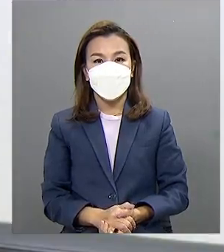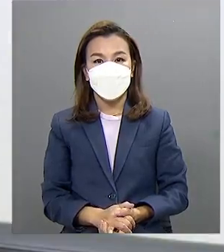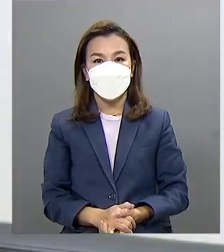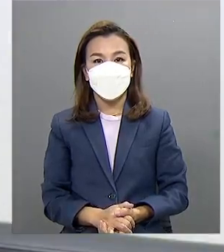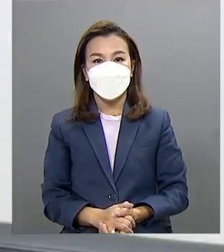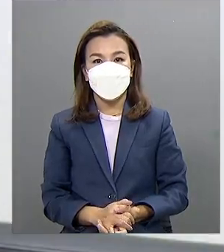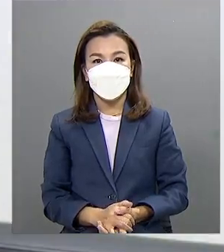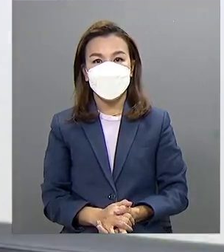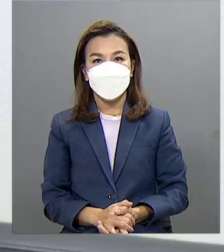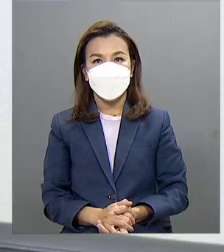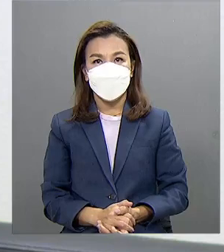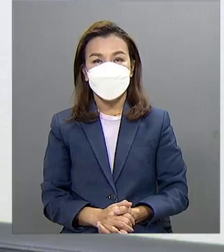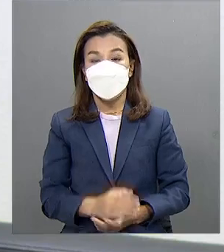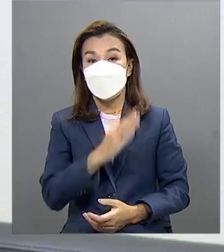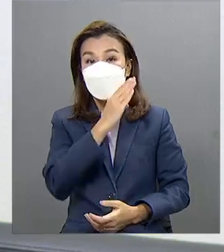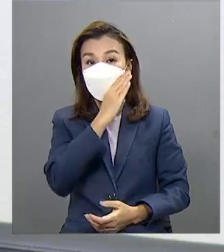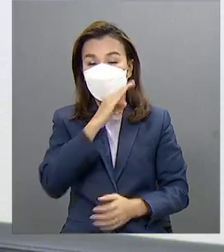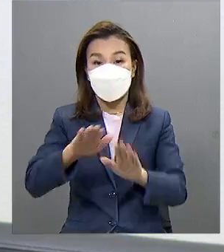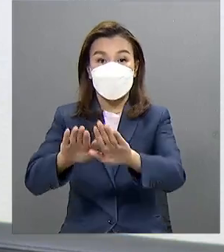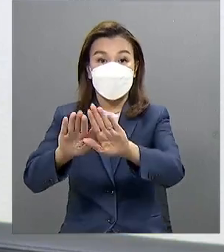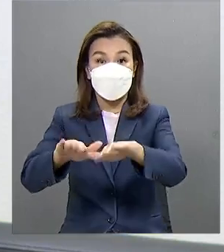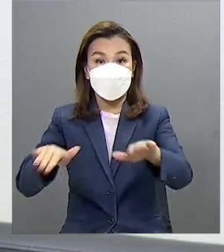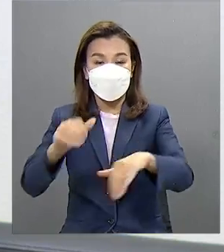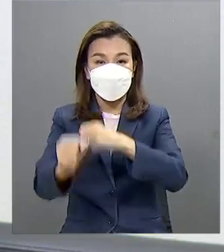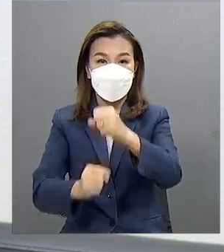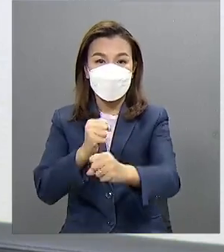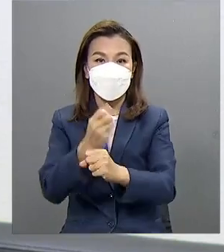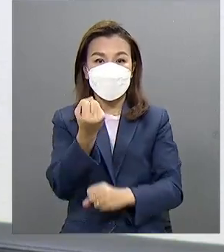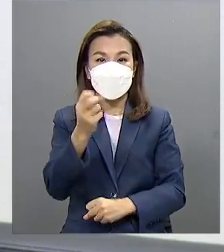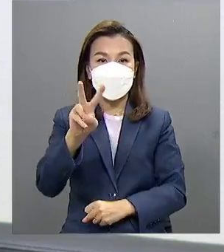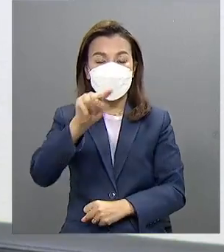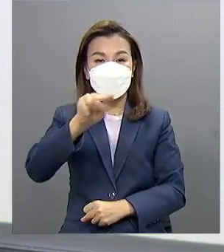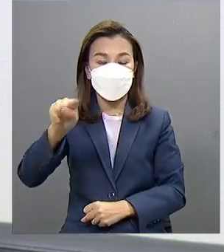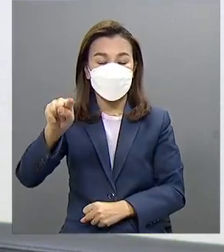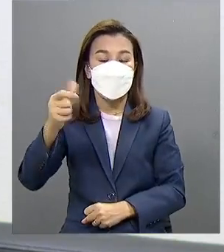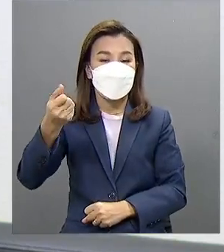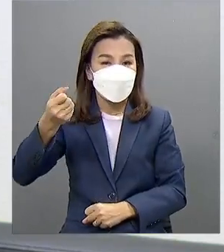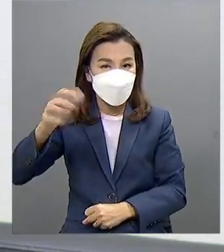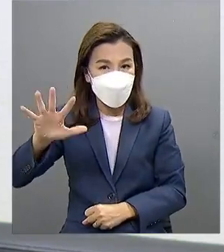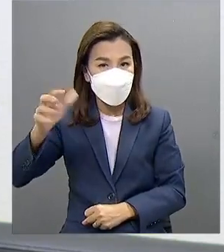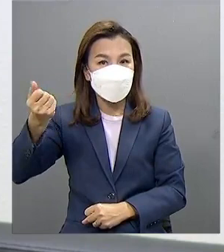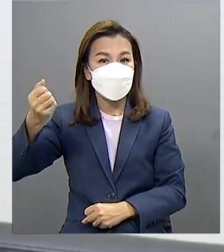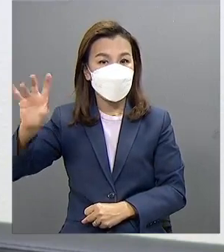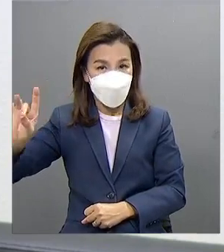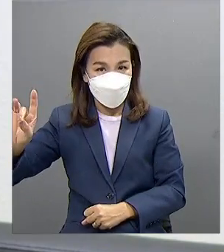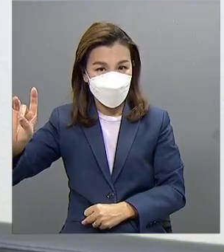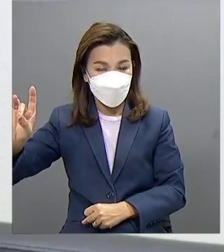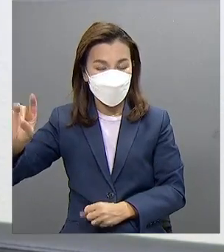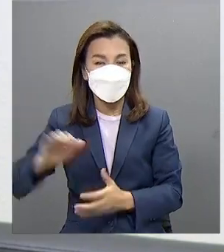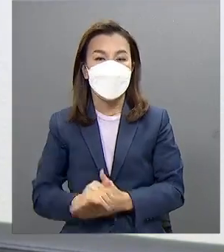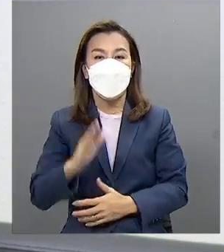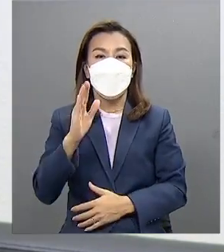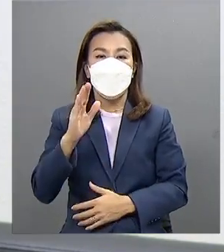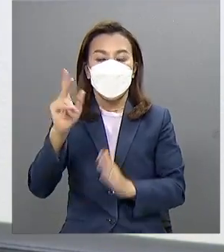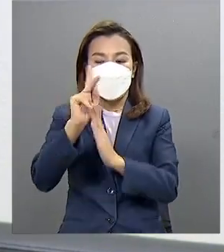ถ้าเป็นเด็กเล็กๆเนี่ยนะครับอายุไม่เกิน12หรือ15หรือ18เนี่ยนะครับศาลมีสิทธิ์ที่จะเรียกพ่อแม่มาตักเตือนอันนี้คือ